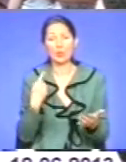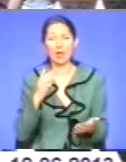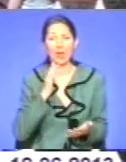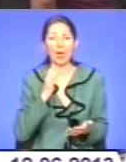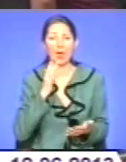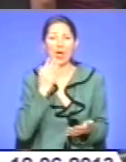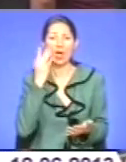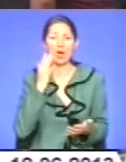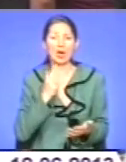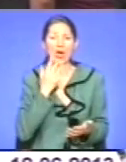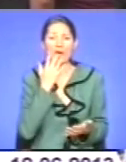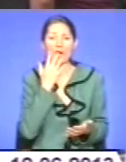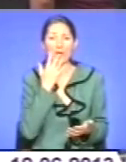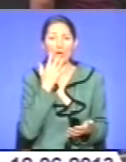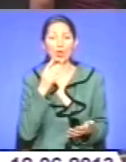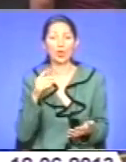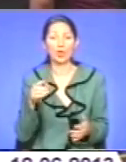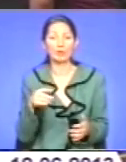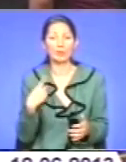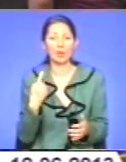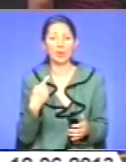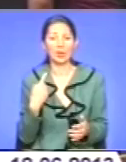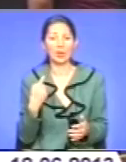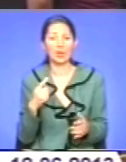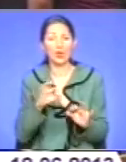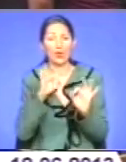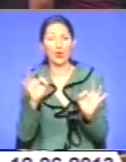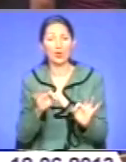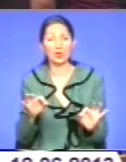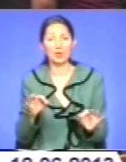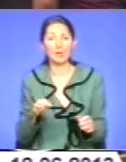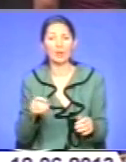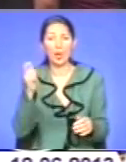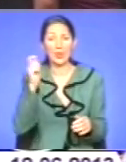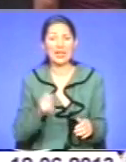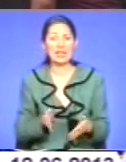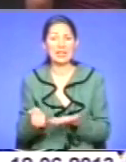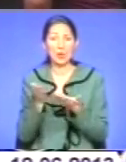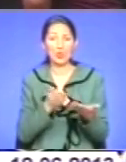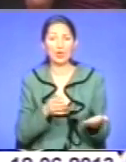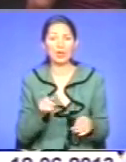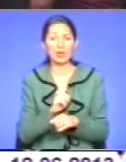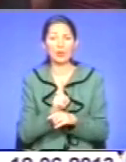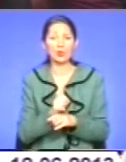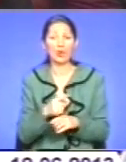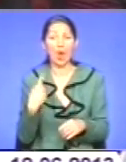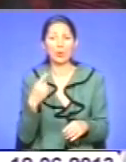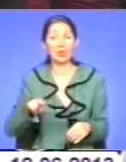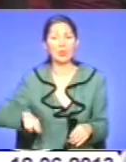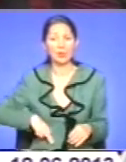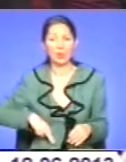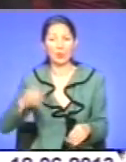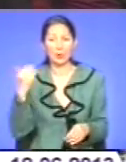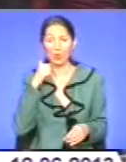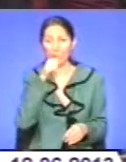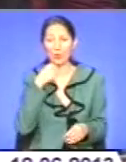творчості. Приїхали ми на запрошення Тернопільської адміністрації обласної, тому що в минулому році ми підписали порозуміння